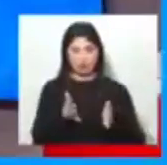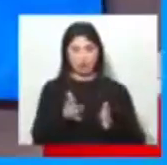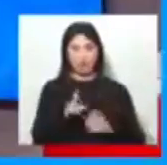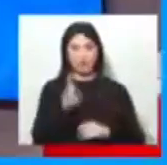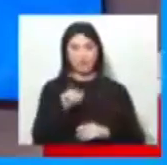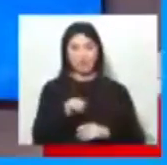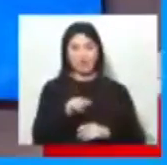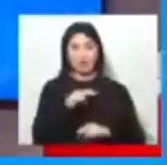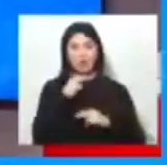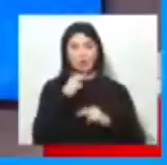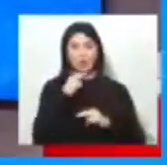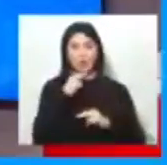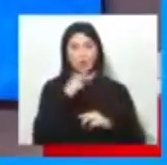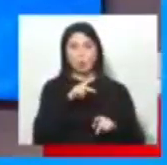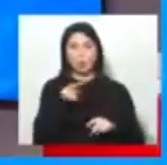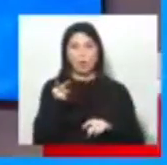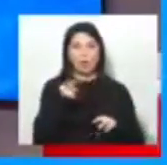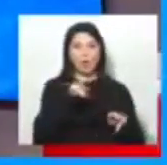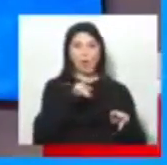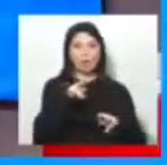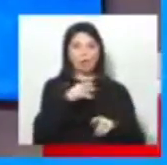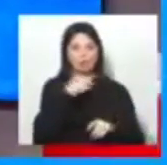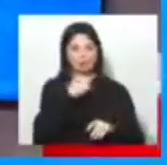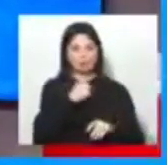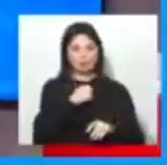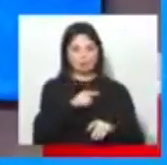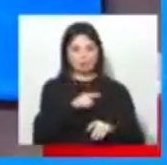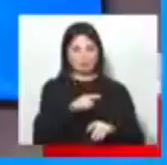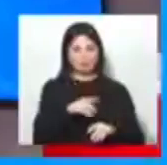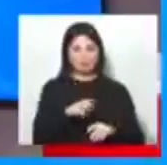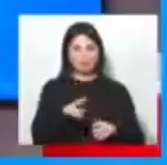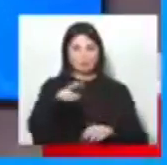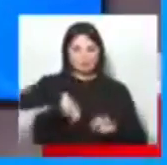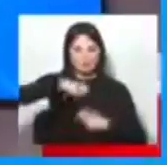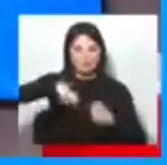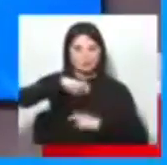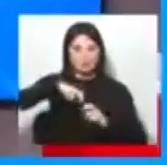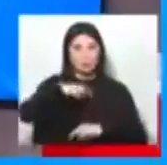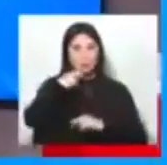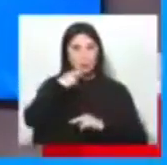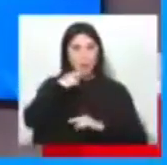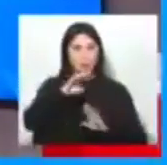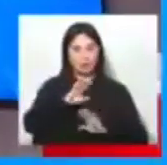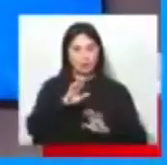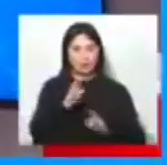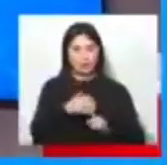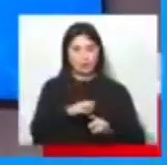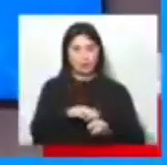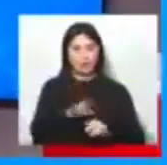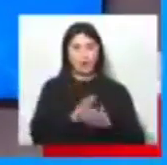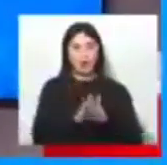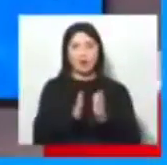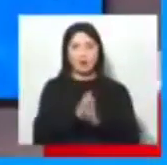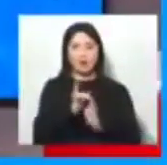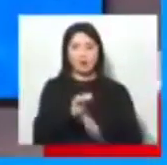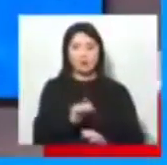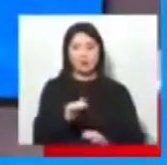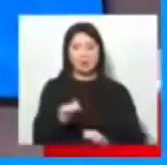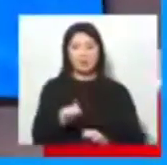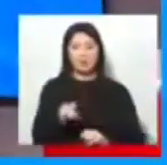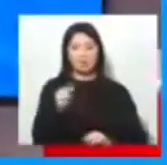და ყურადღების კონცენტრაციის დეფიციტი, ჰიპერაქტიობის სინდრომი განპირობებულია